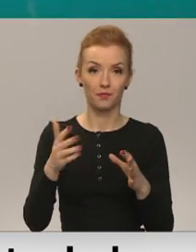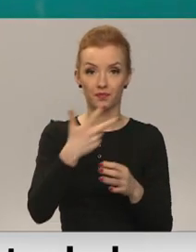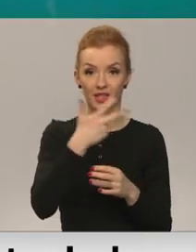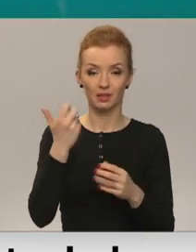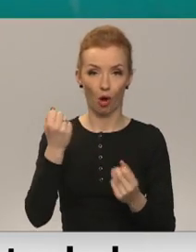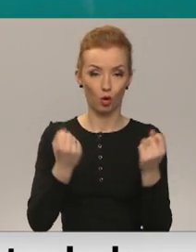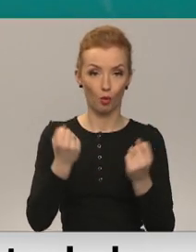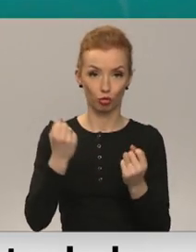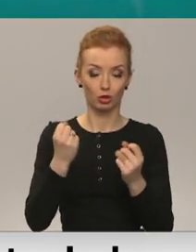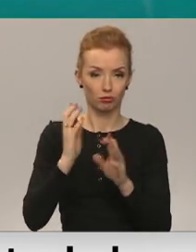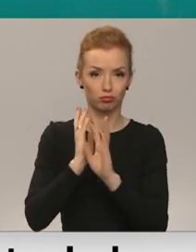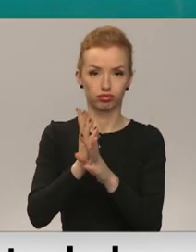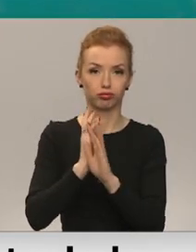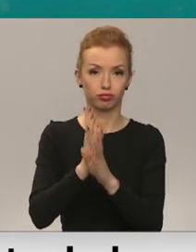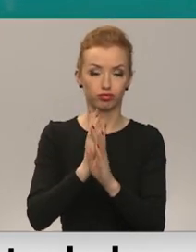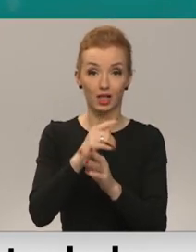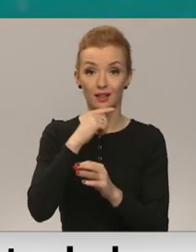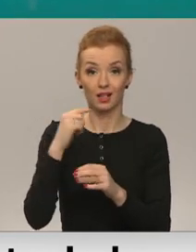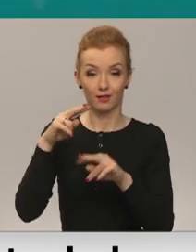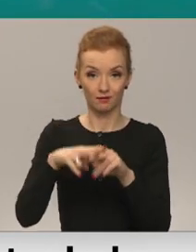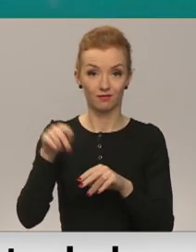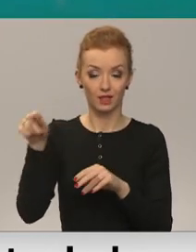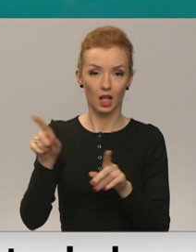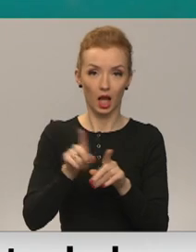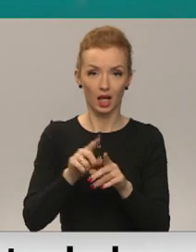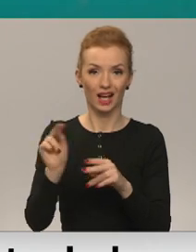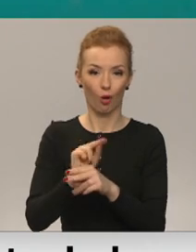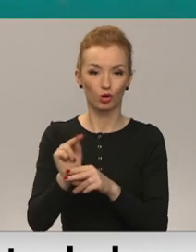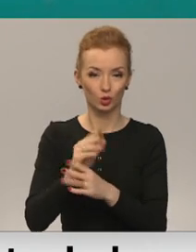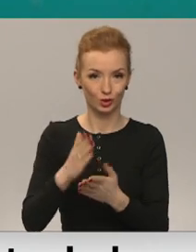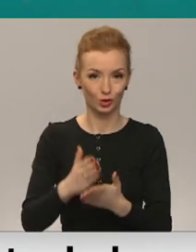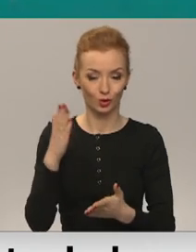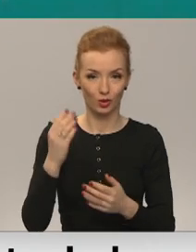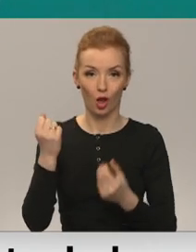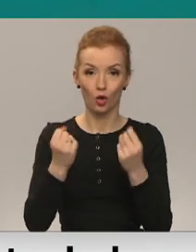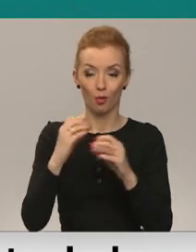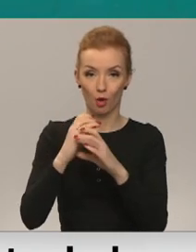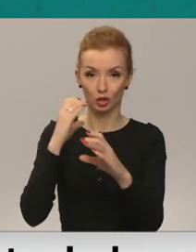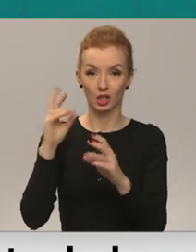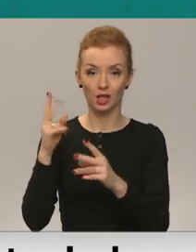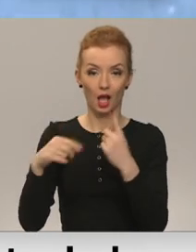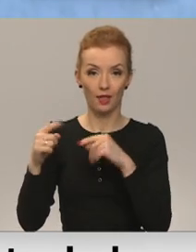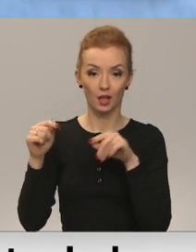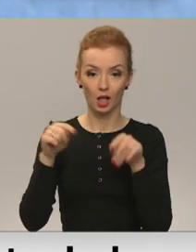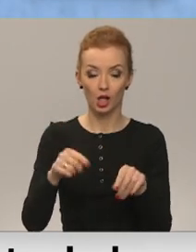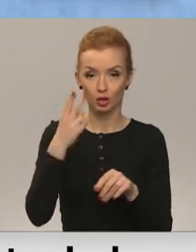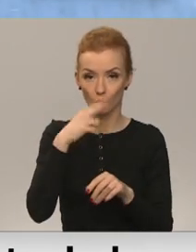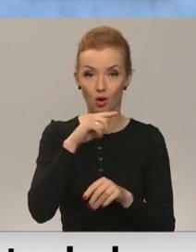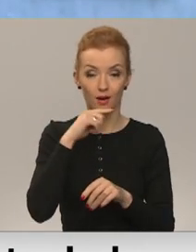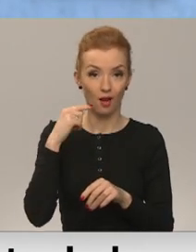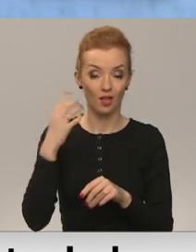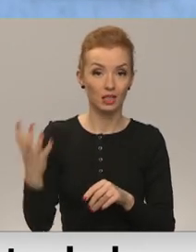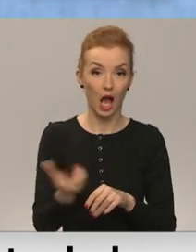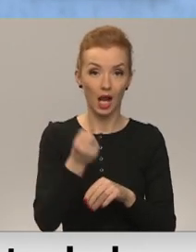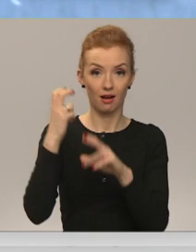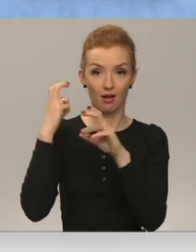300 automašīnas aiziet. Krievijas pustinī arī šīta rekonstrukcija notiek. Pieaugt automašīnas pēc, kas atgriežas no Krievijas ar kravām,